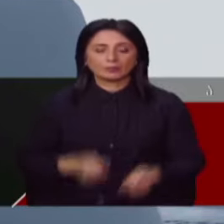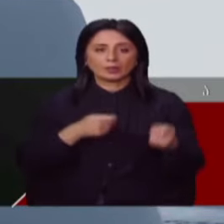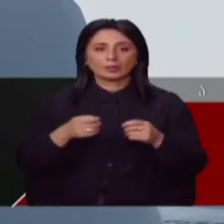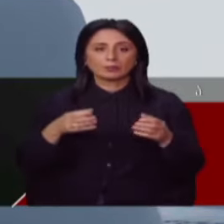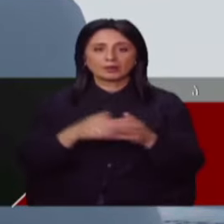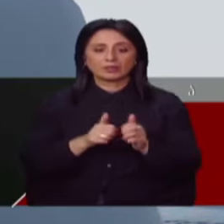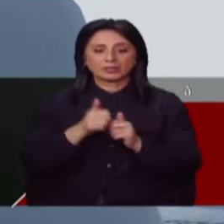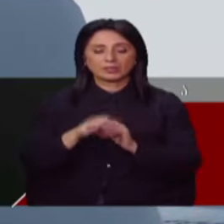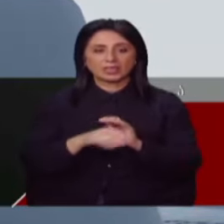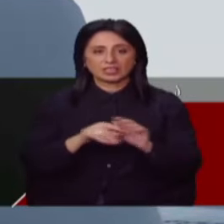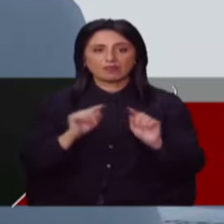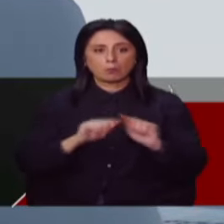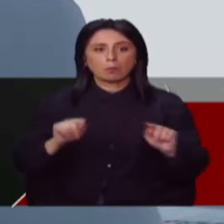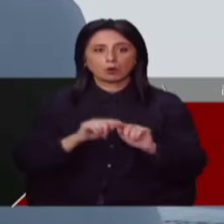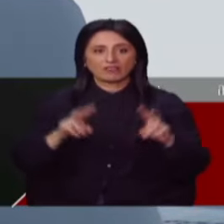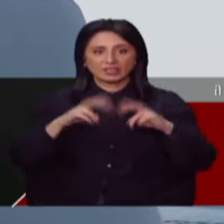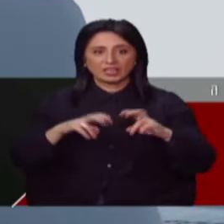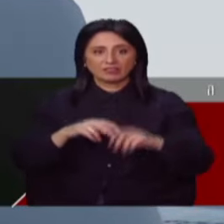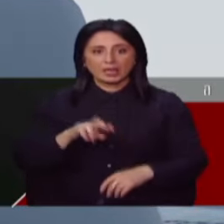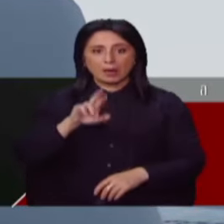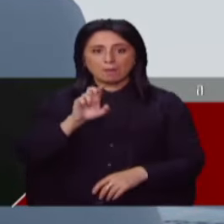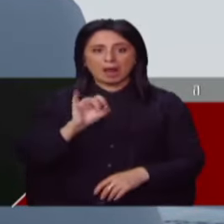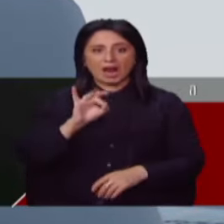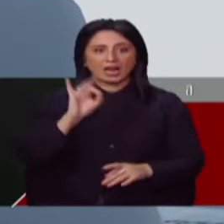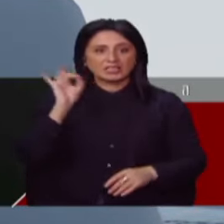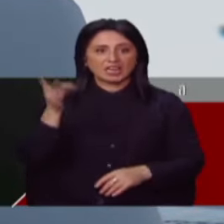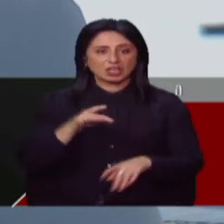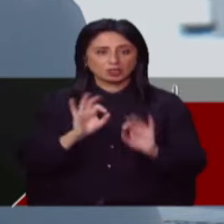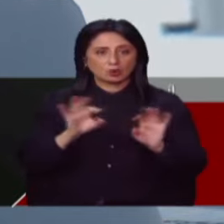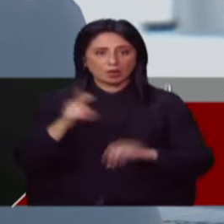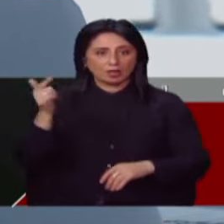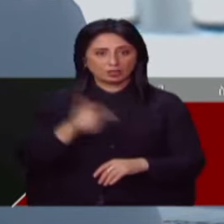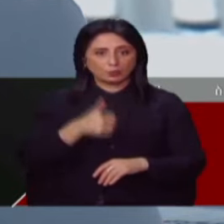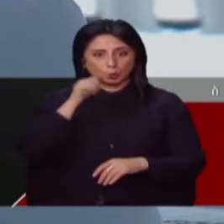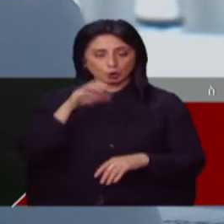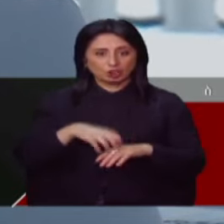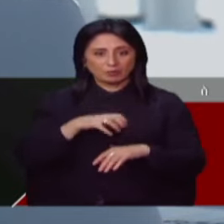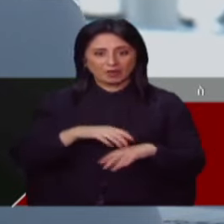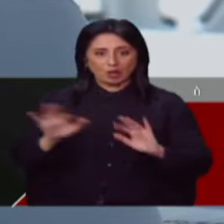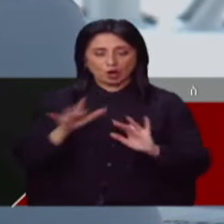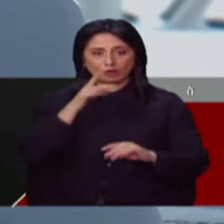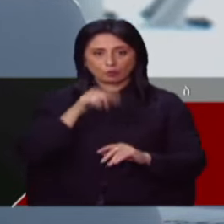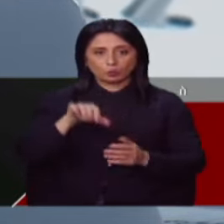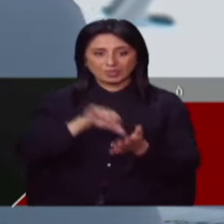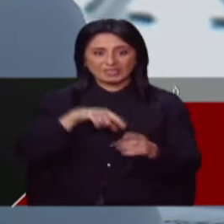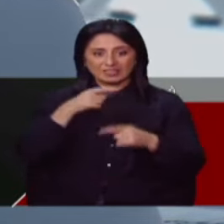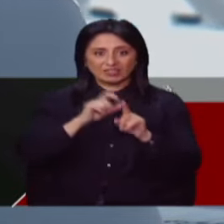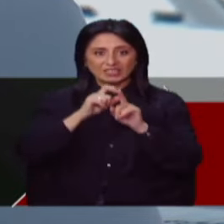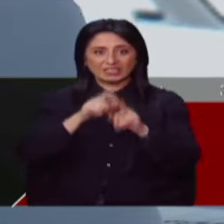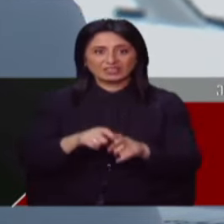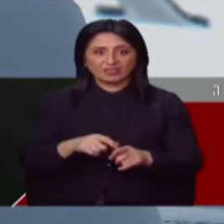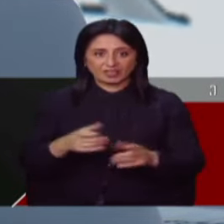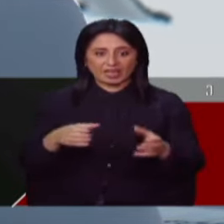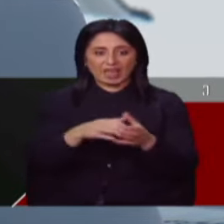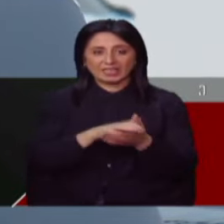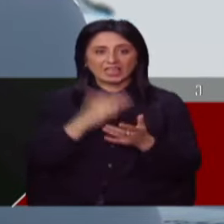Մարդվելի գունդից ինը սարչոնո պրովոկացիատ գանի խիլովց լաշա բակրածիս ռեզոնան սոլգանց խատեպասաց կուշին դելի պարտը ուլի գոնիսի է բիստրոս արմտքվոլի սիտկոյպիս գամո